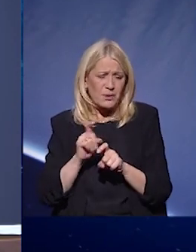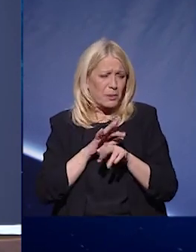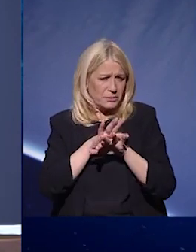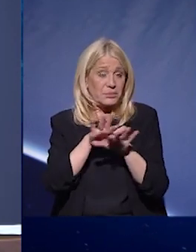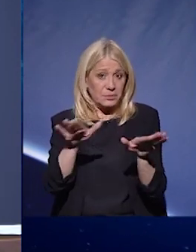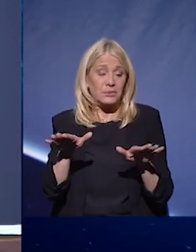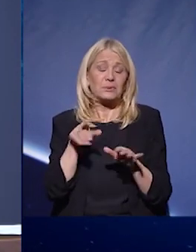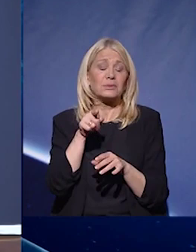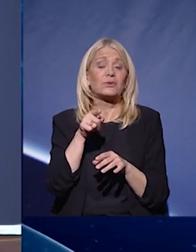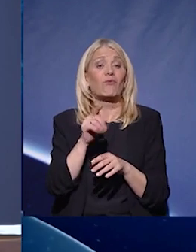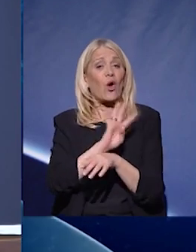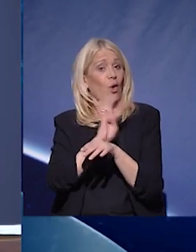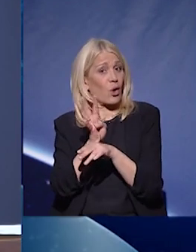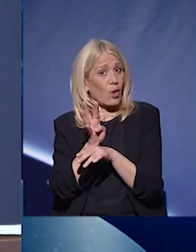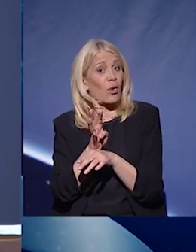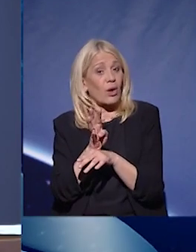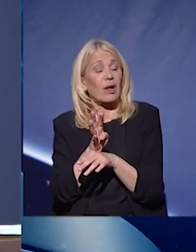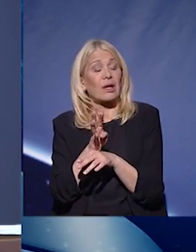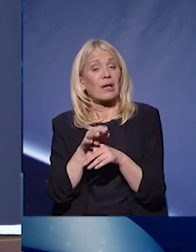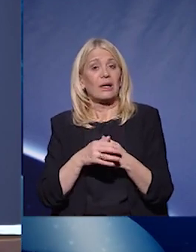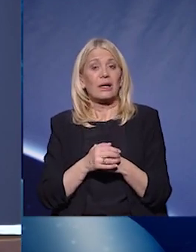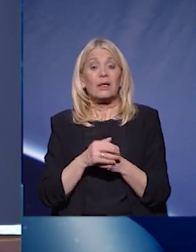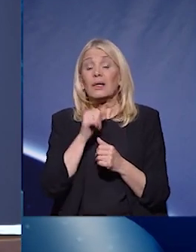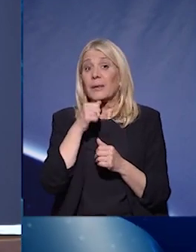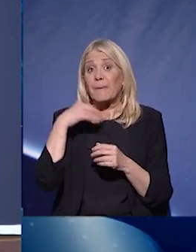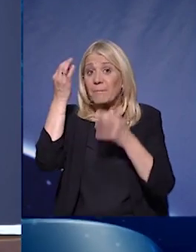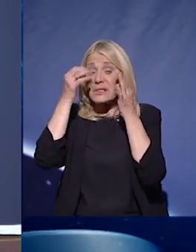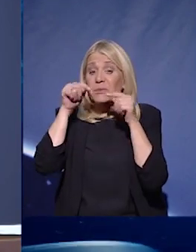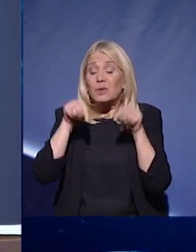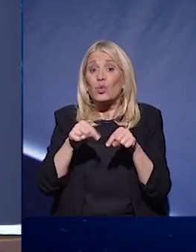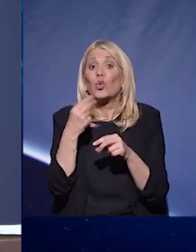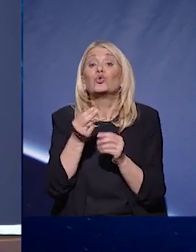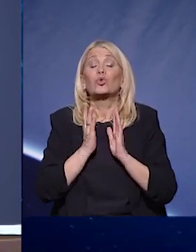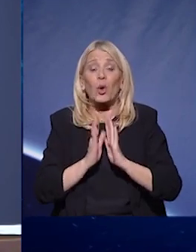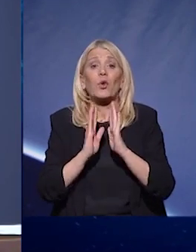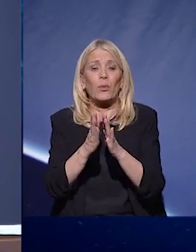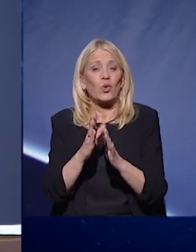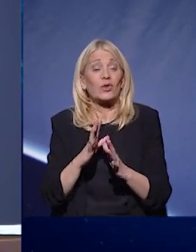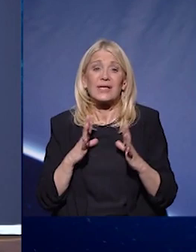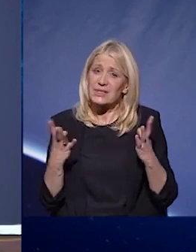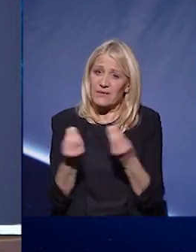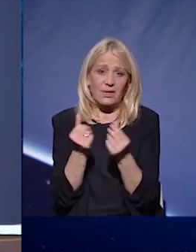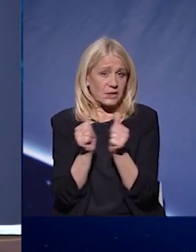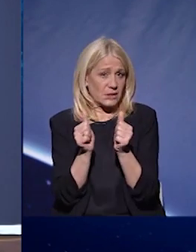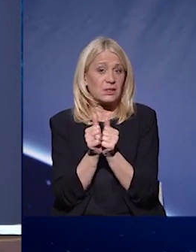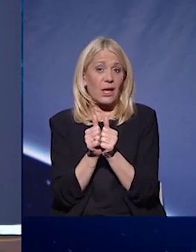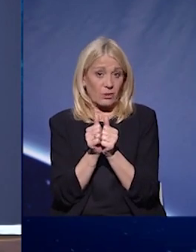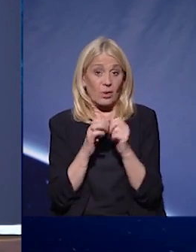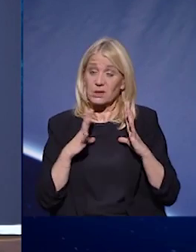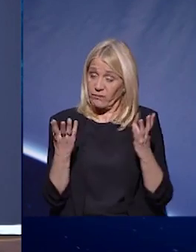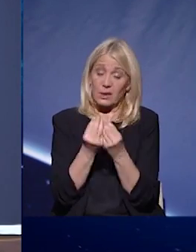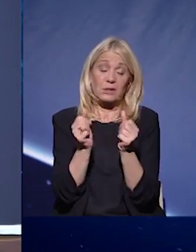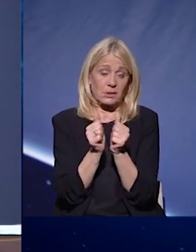u stvari pandemije u celini. I mislim da smo tu na dobrom putu, svi zajedno. Svi